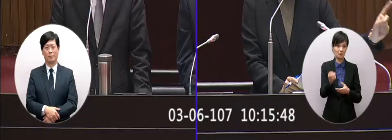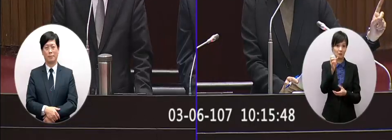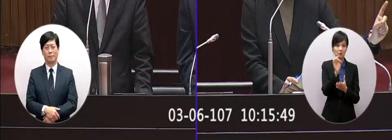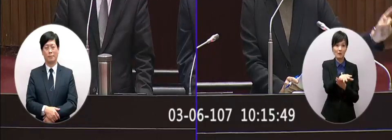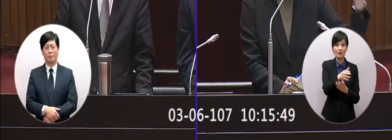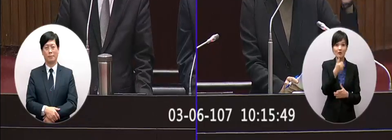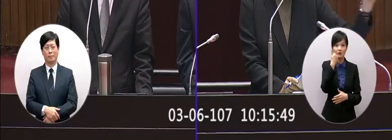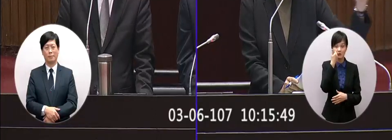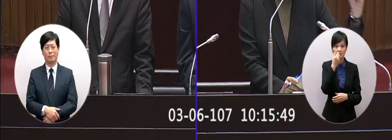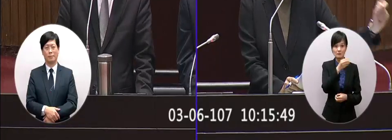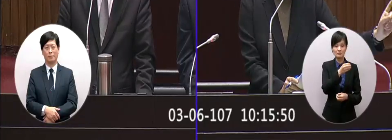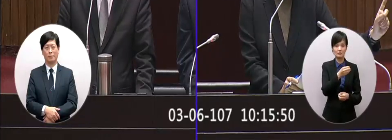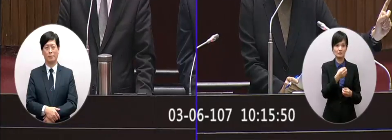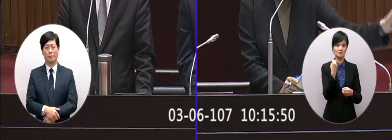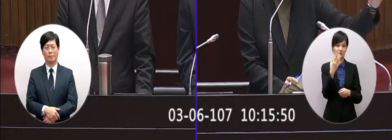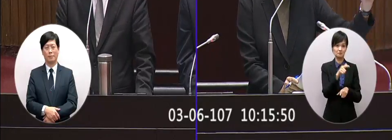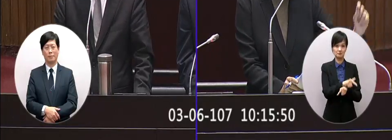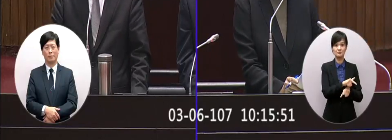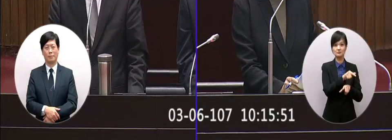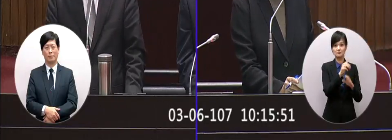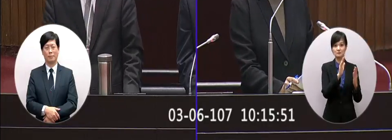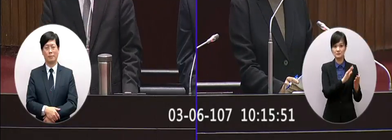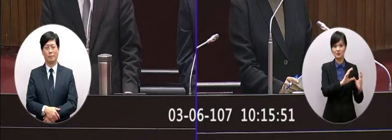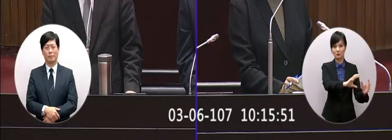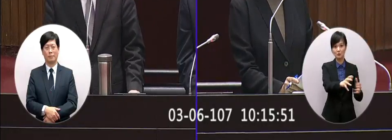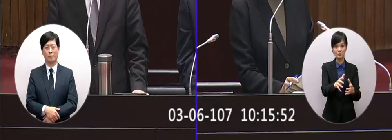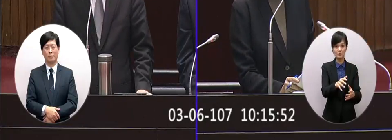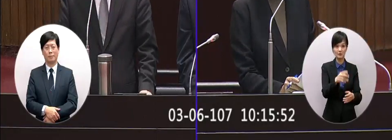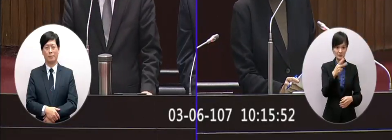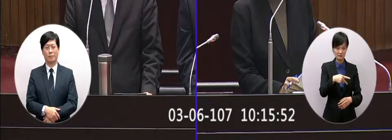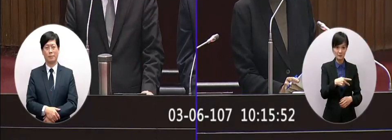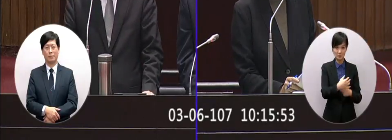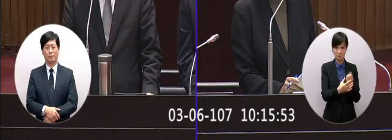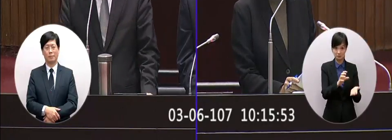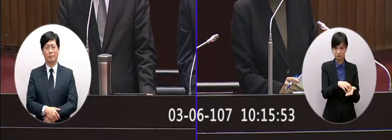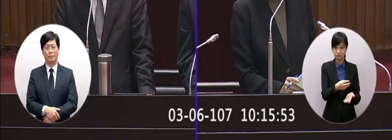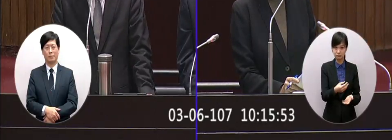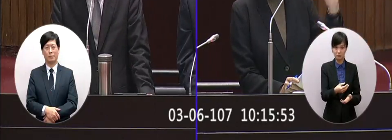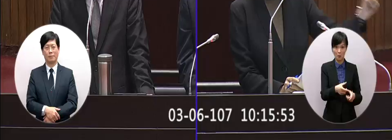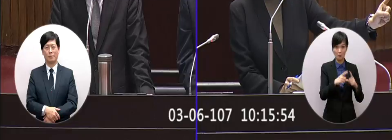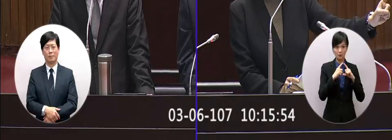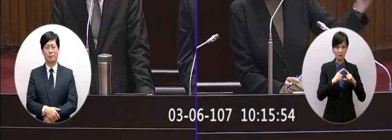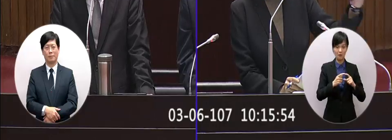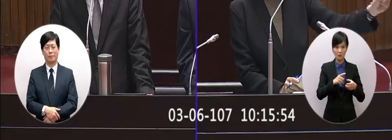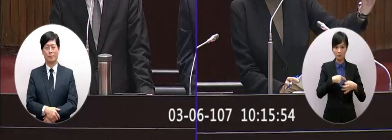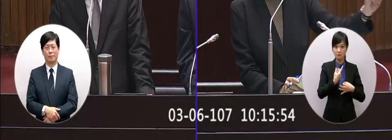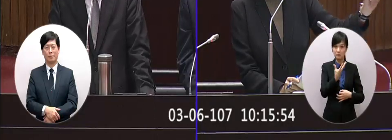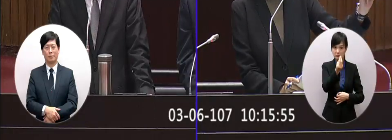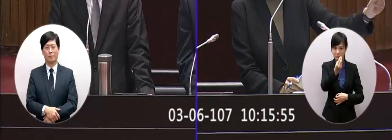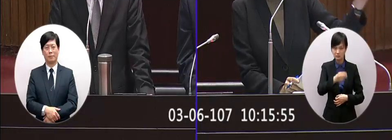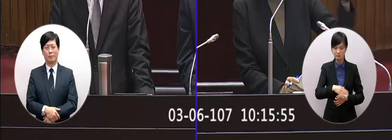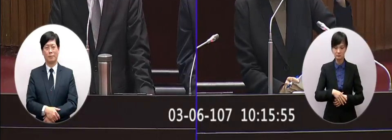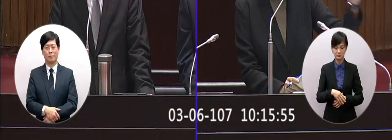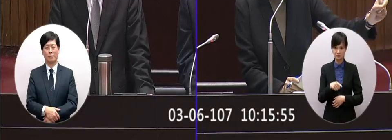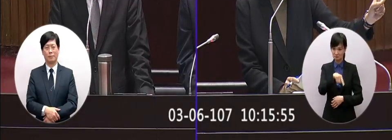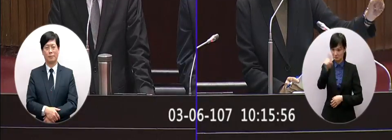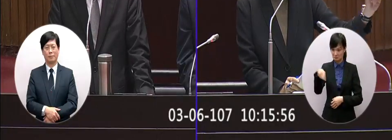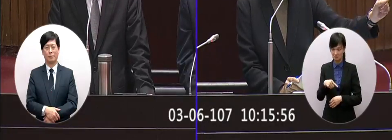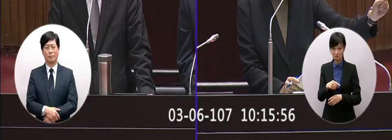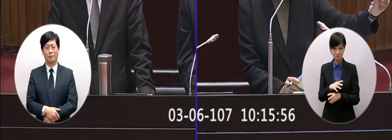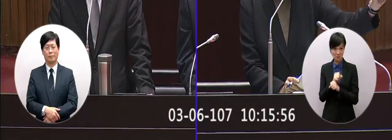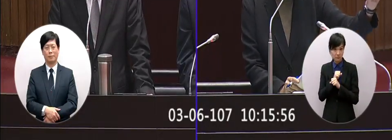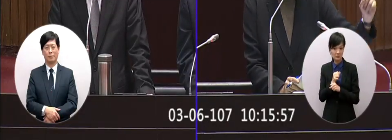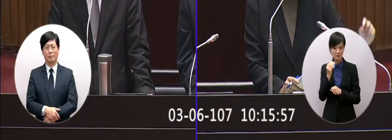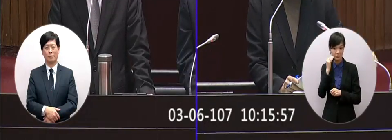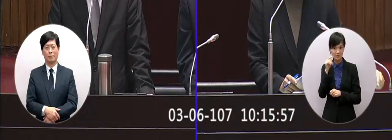国都是没有实质保障的融资。我要请选民要小心了，如果你的银行是放在你的存